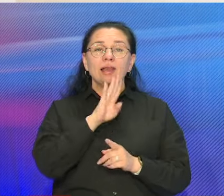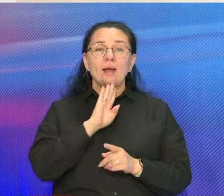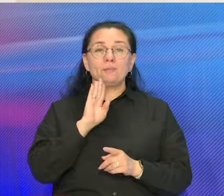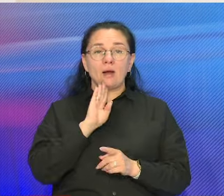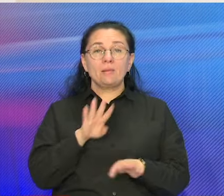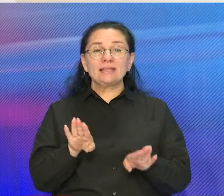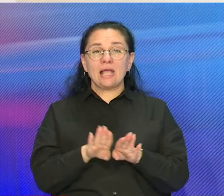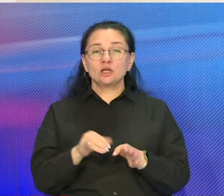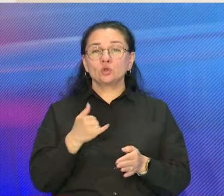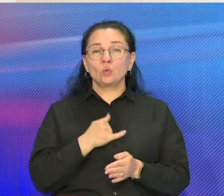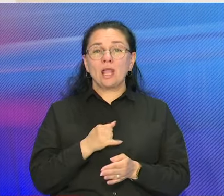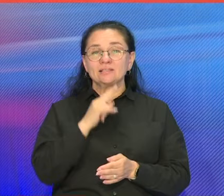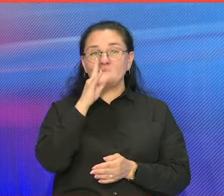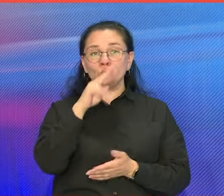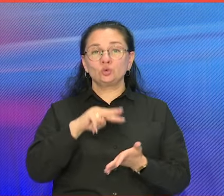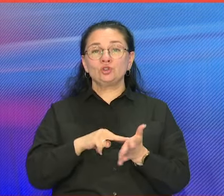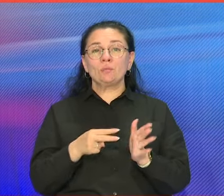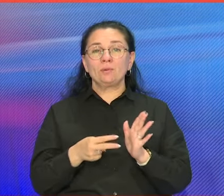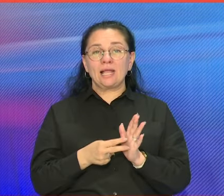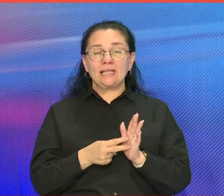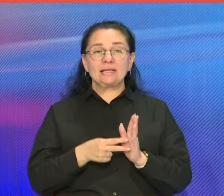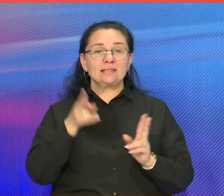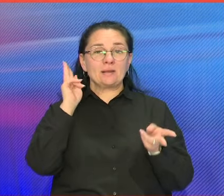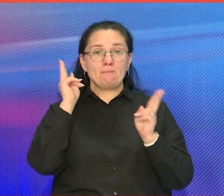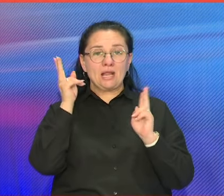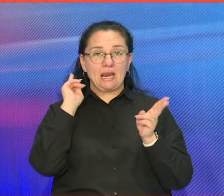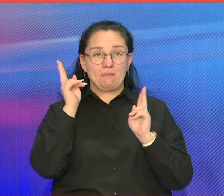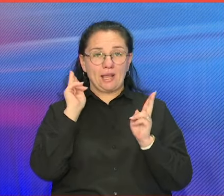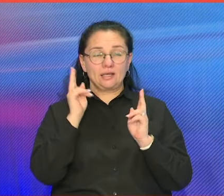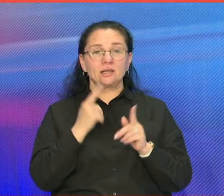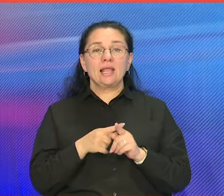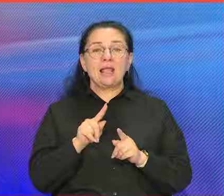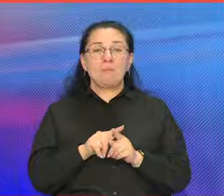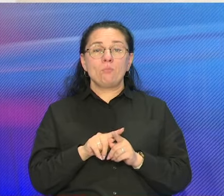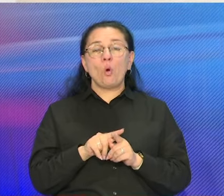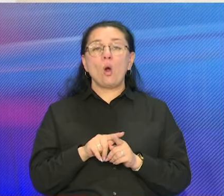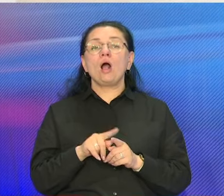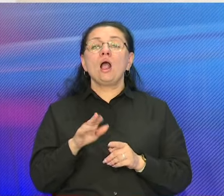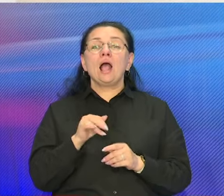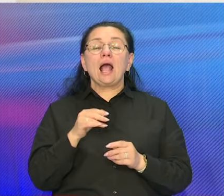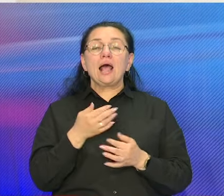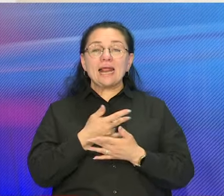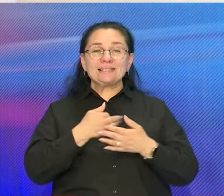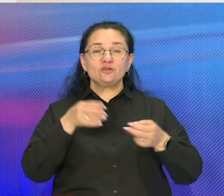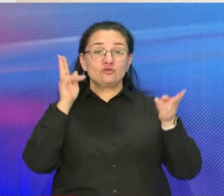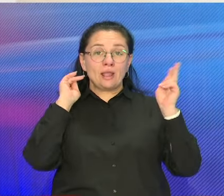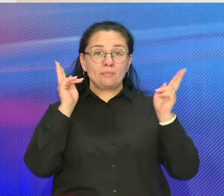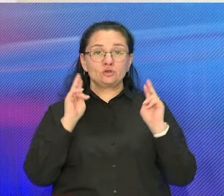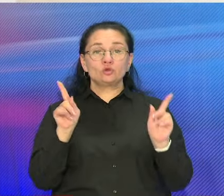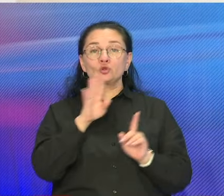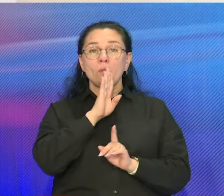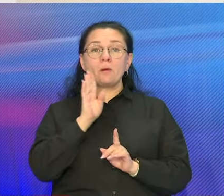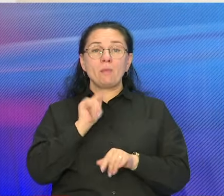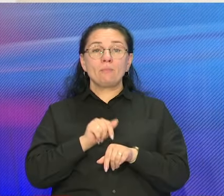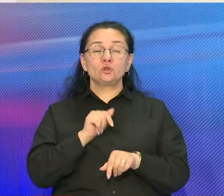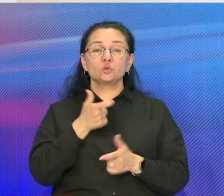у нас планируется мастер-класс от наших волонтёров-парикмахеров по изготовлению причесок Для того, чтобы наши мамы чувствовали себя красивыми